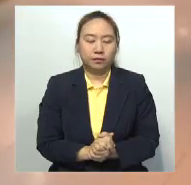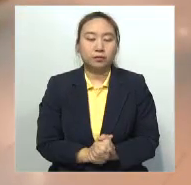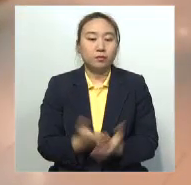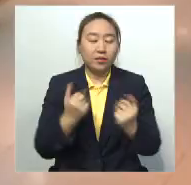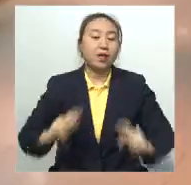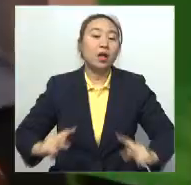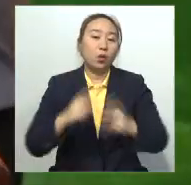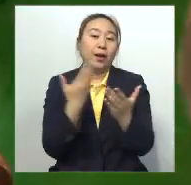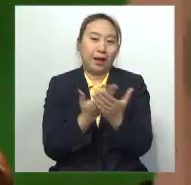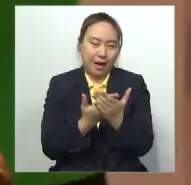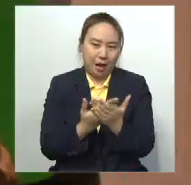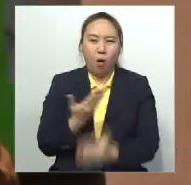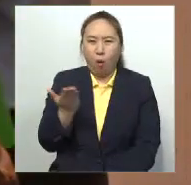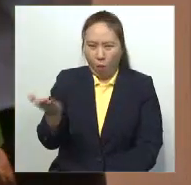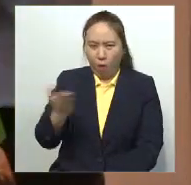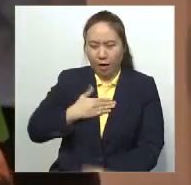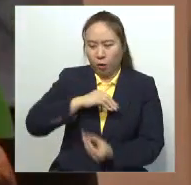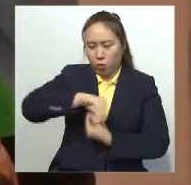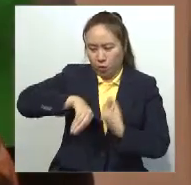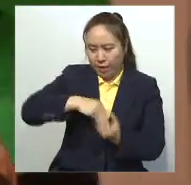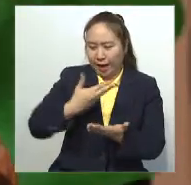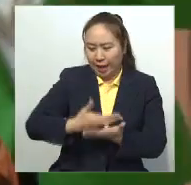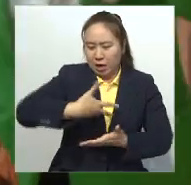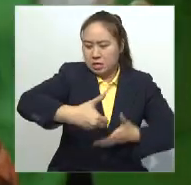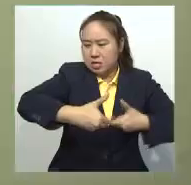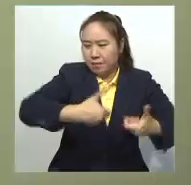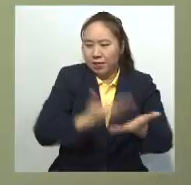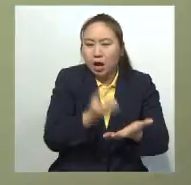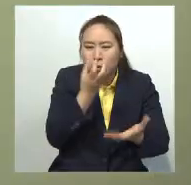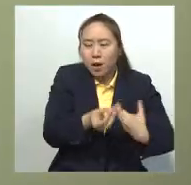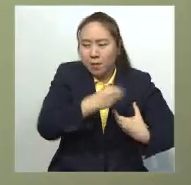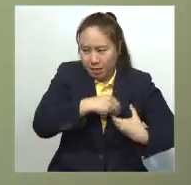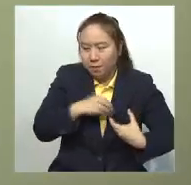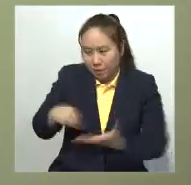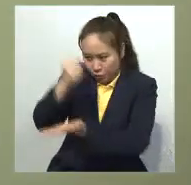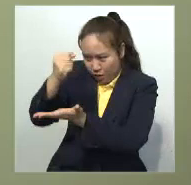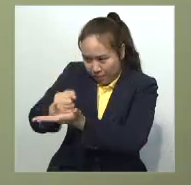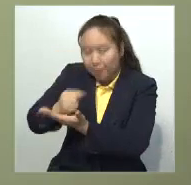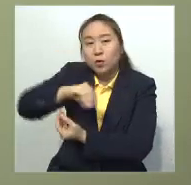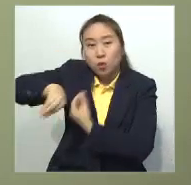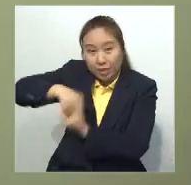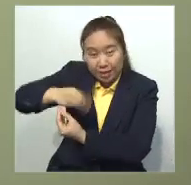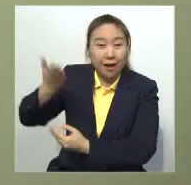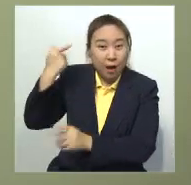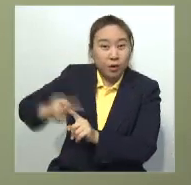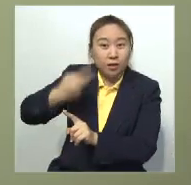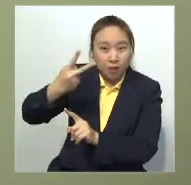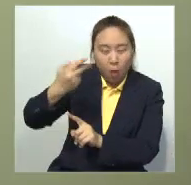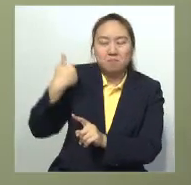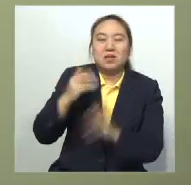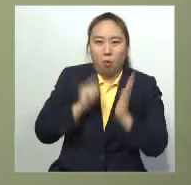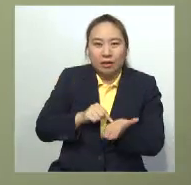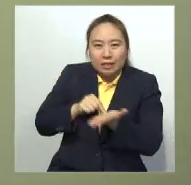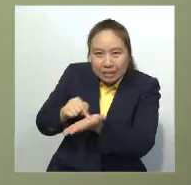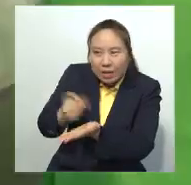คลังเปิดให้ขอรับใบอนุญาตประกอบธุรกิจสินเชื่อพิกโกไฟแนนซ์จนถึงสิ้นเดือนกุมภาพันธ์ที่ผ่านมามีผู้ยื่นคำขออนุญาตเปิดดำเนินการ